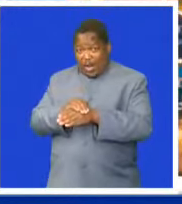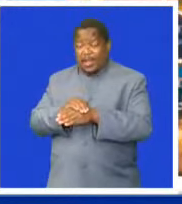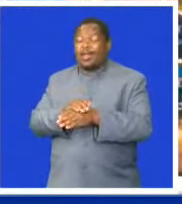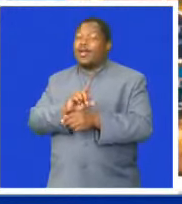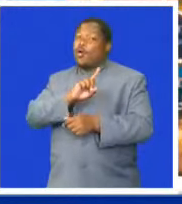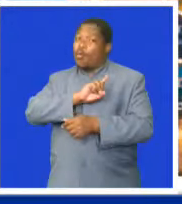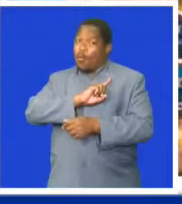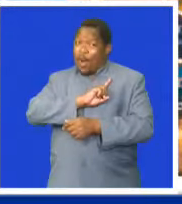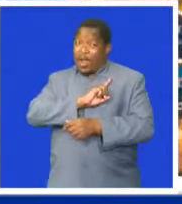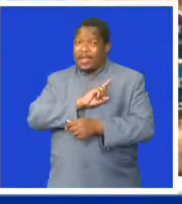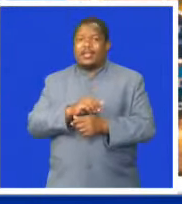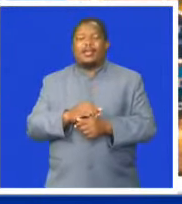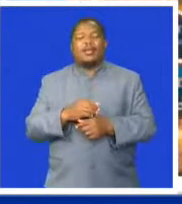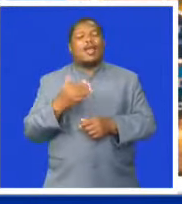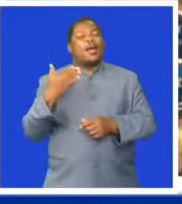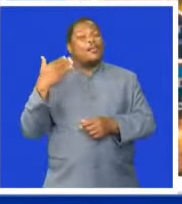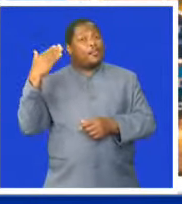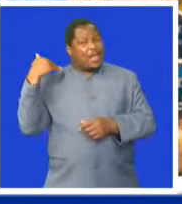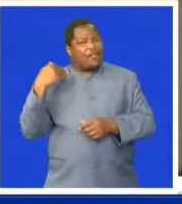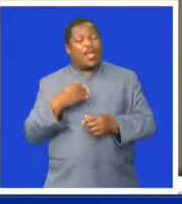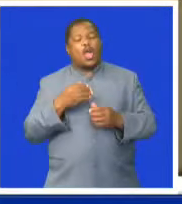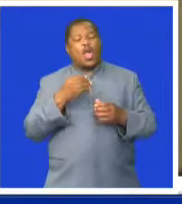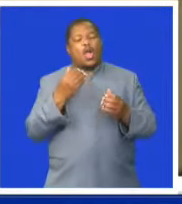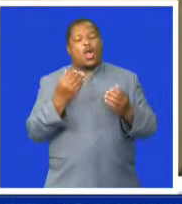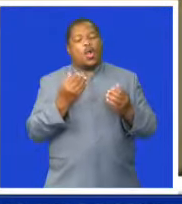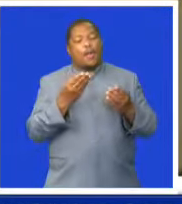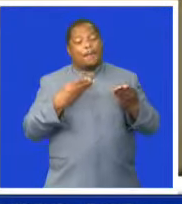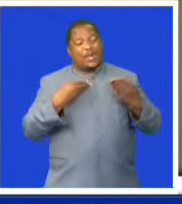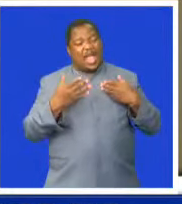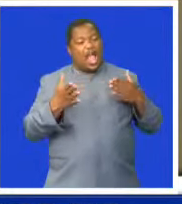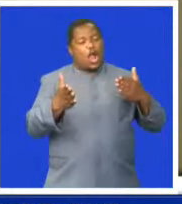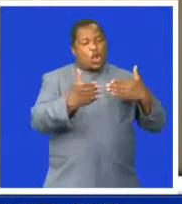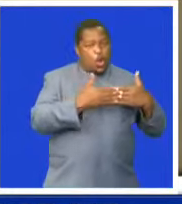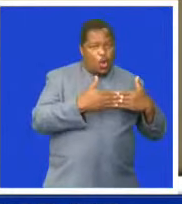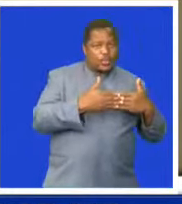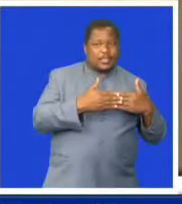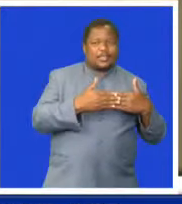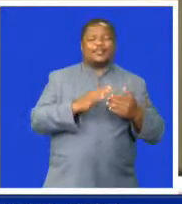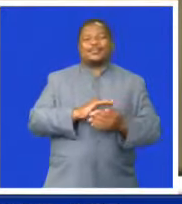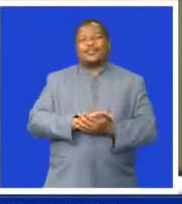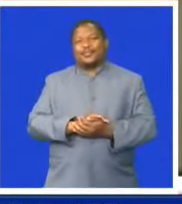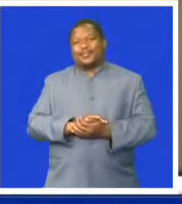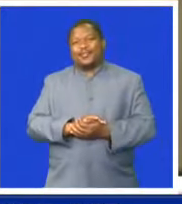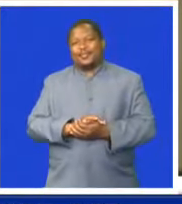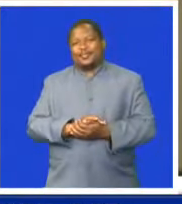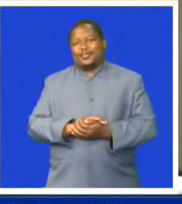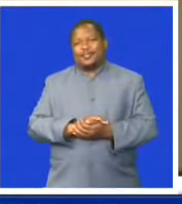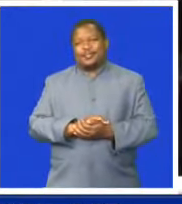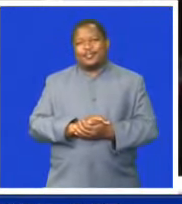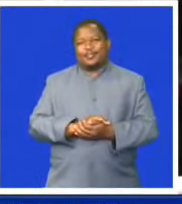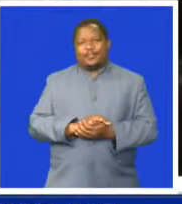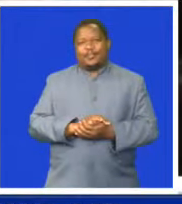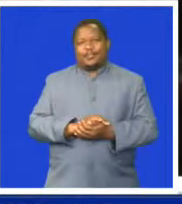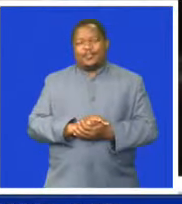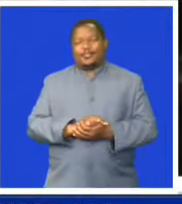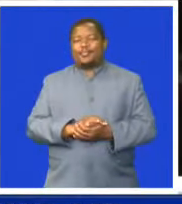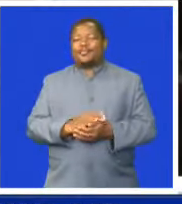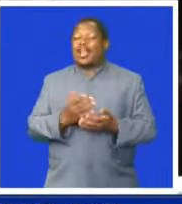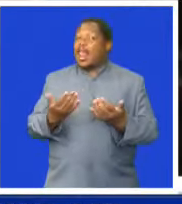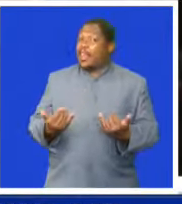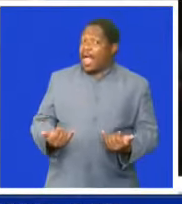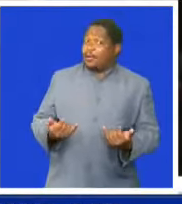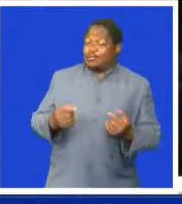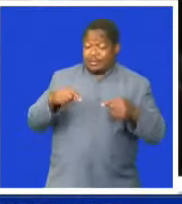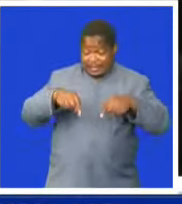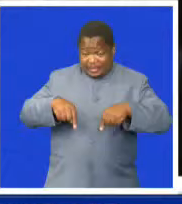lokwebe kuvalwe tshwala. Njengoba kuthengiswa kotshwala sekuvuliwe bosomabhizinisi labathengisa tshwala babonga uhulumende ukuthi